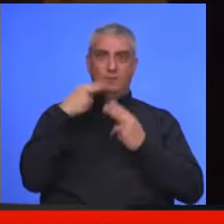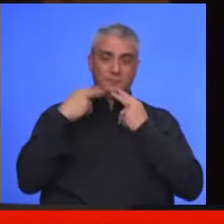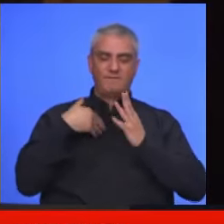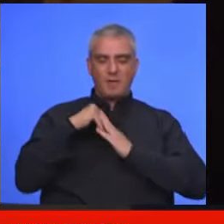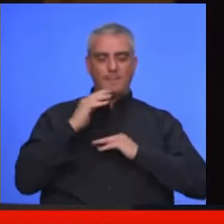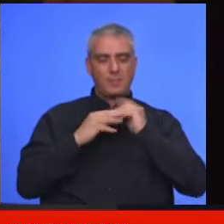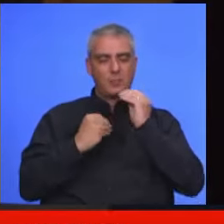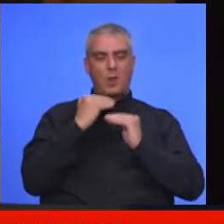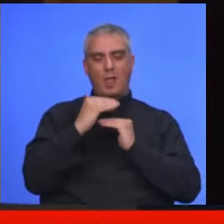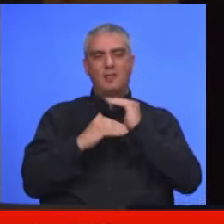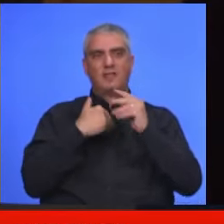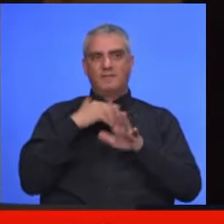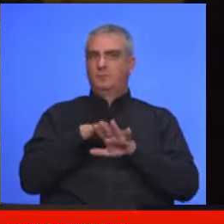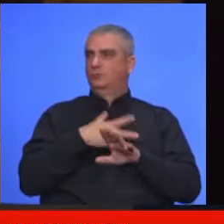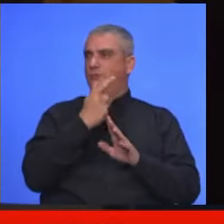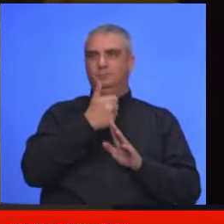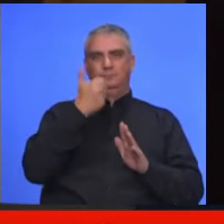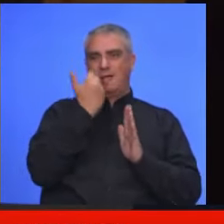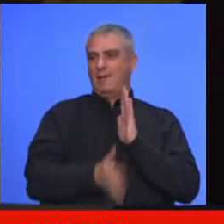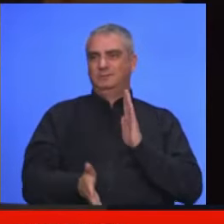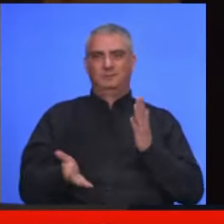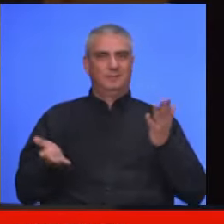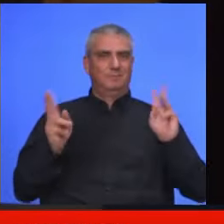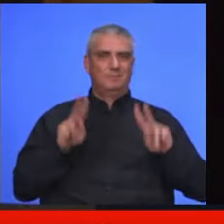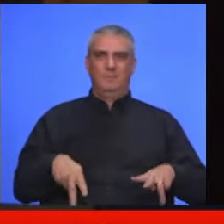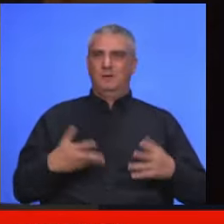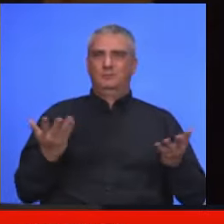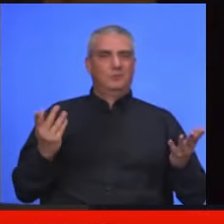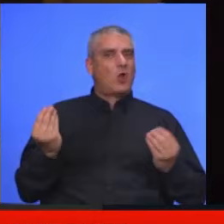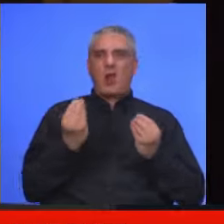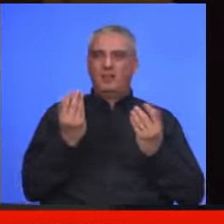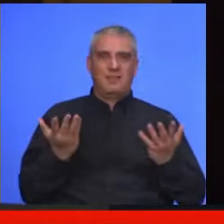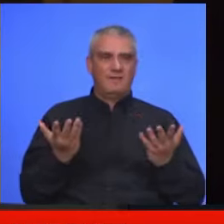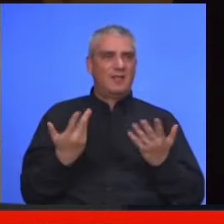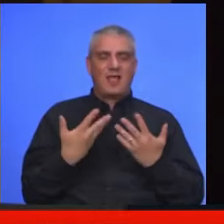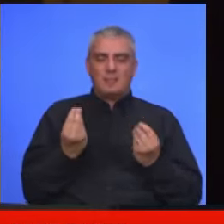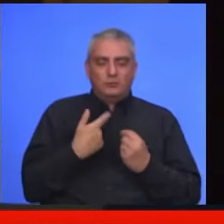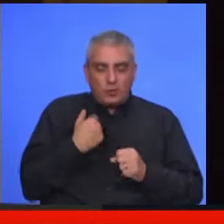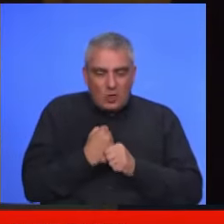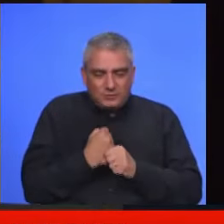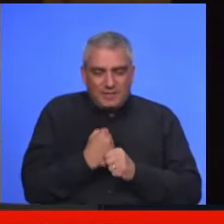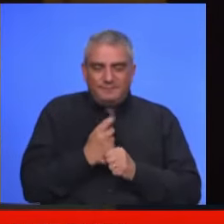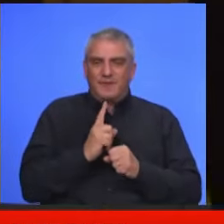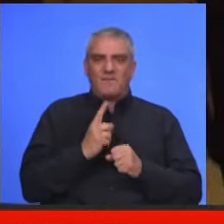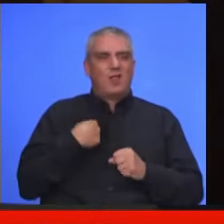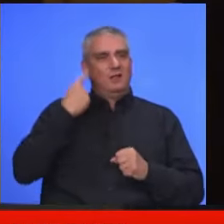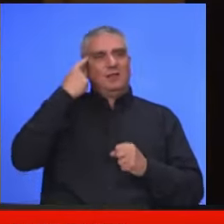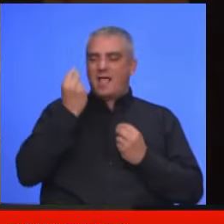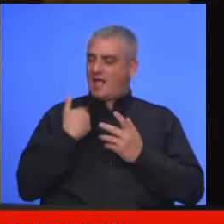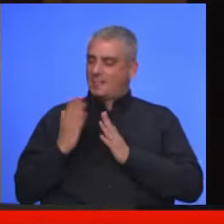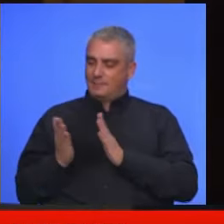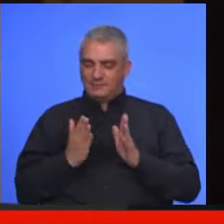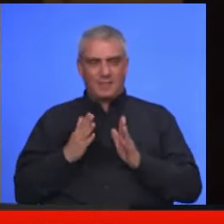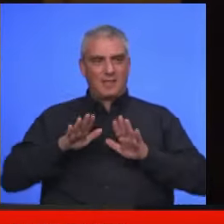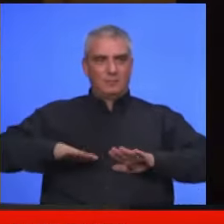לאט לאט, אבל מרגישים עדיין את החוסר שלו בכל דבר. כאילו, אין משהו שאתה עושה ולא מרמת איך אני מסדר את